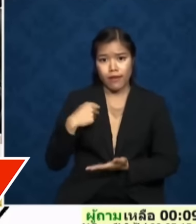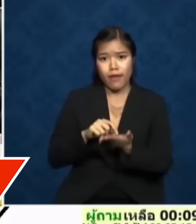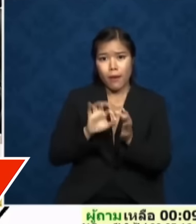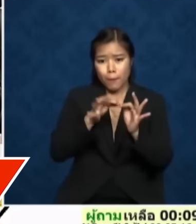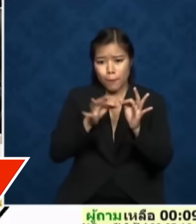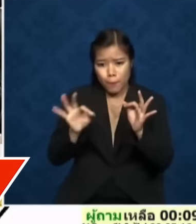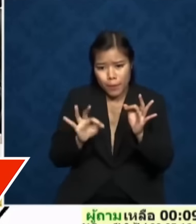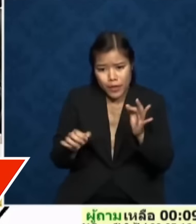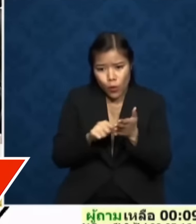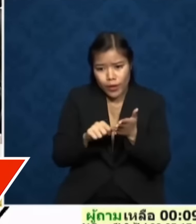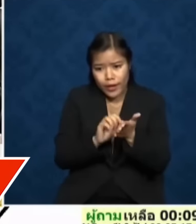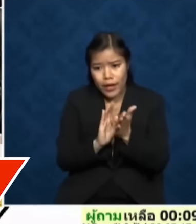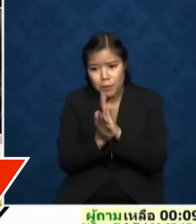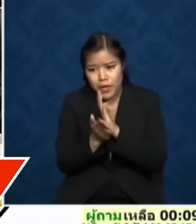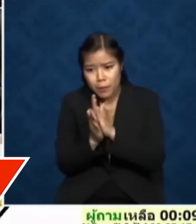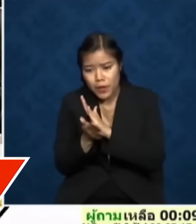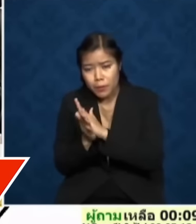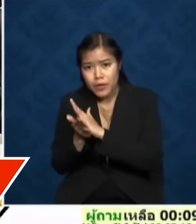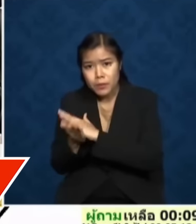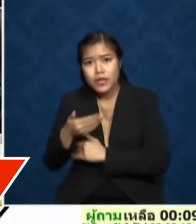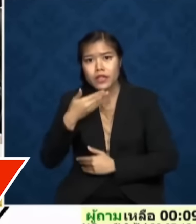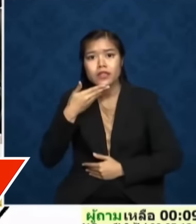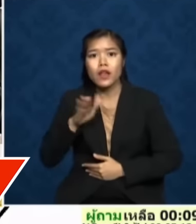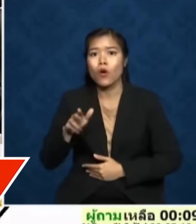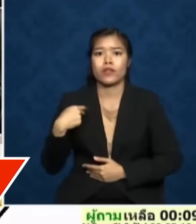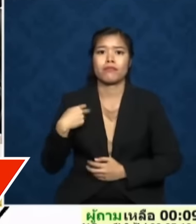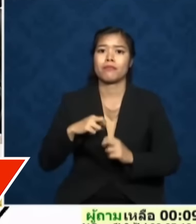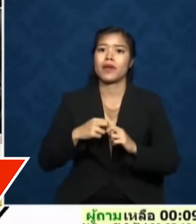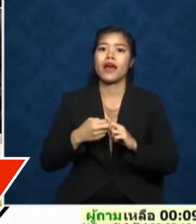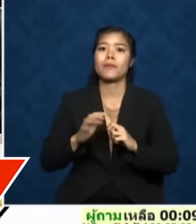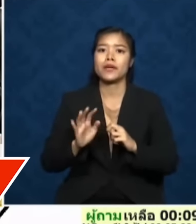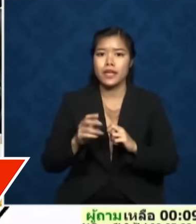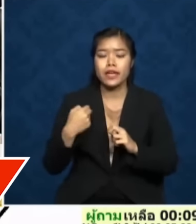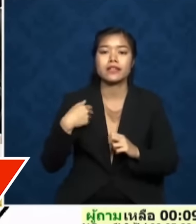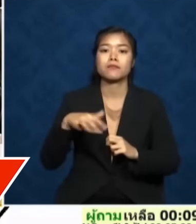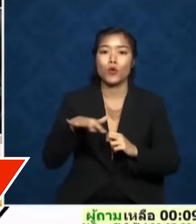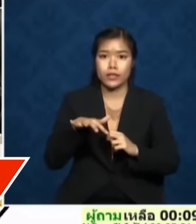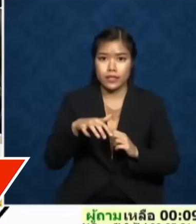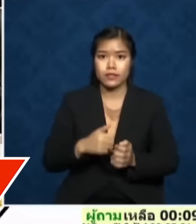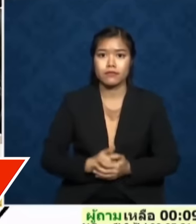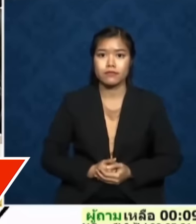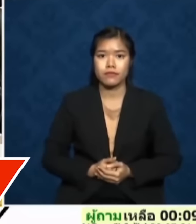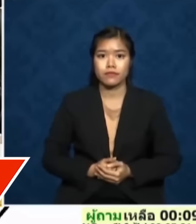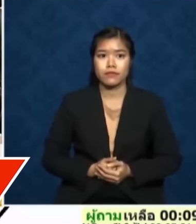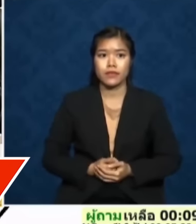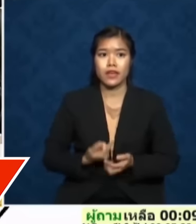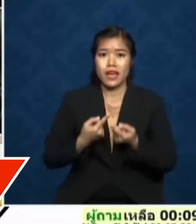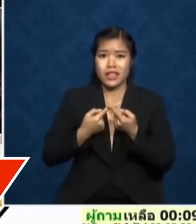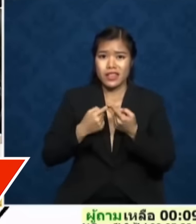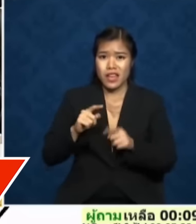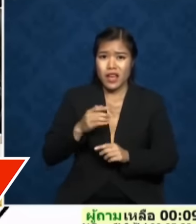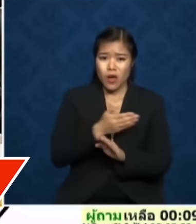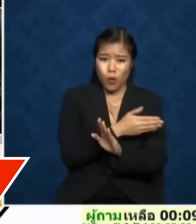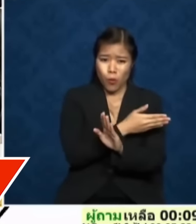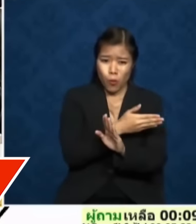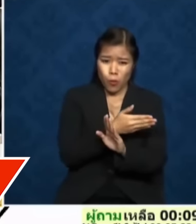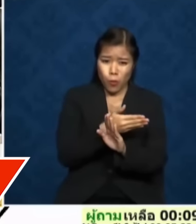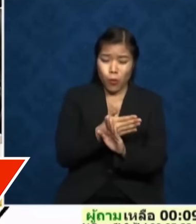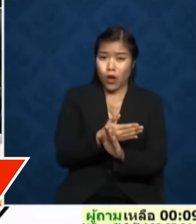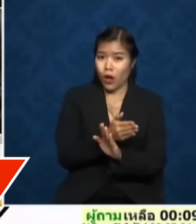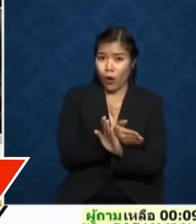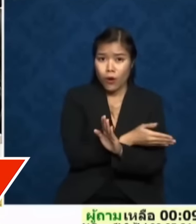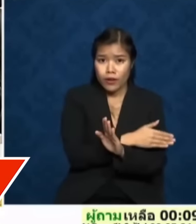ลามีการจัดทำรัฐธรรมนูญฉบับใหม่เนี่ยไม่ใช่เป็นเรื่องผิดปกติอะไรแต่ในช่วงระยะเวลาไม่นานมานี้เองนะ